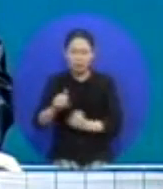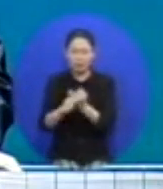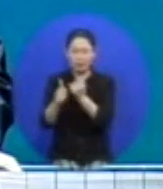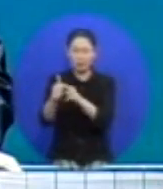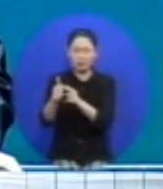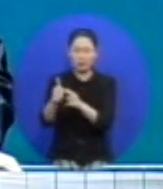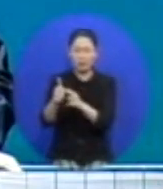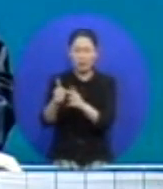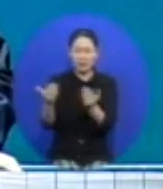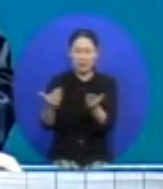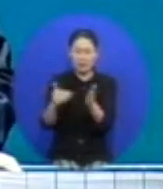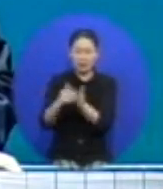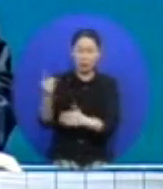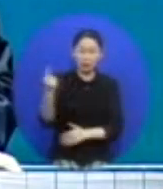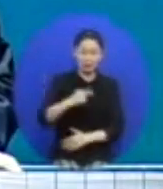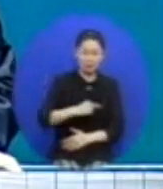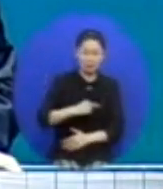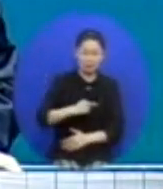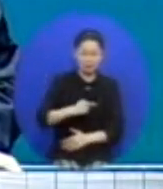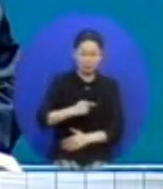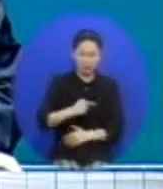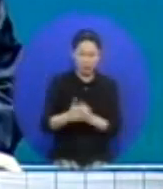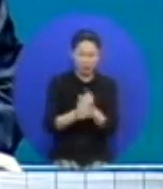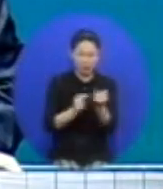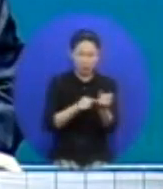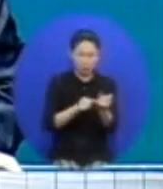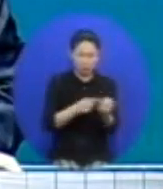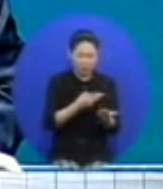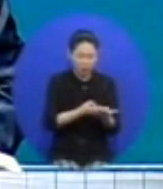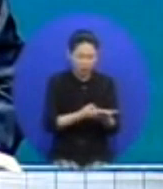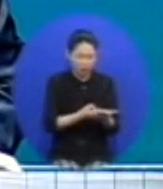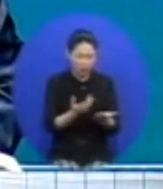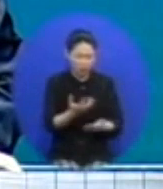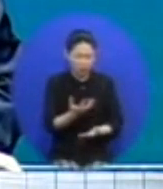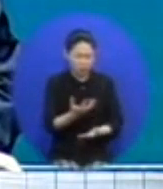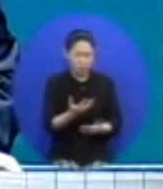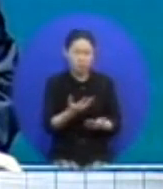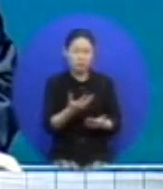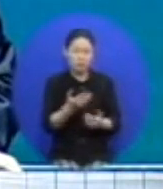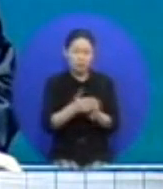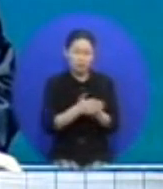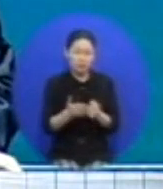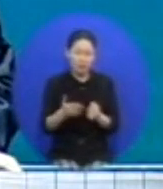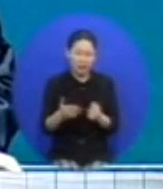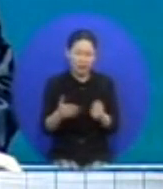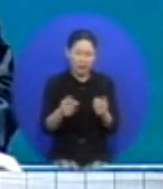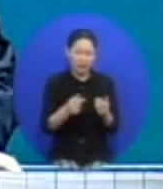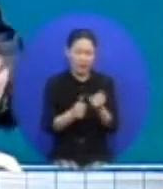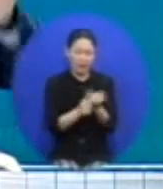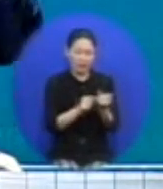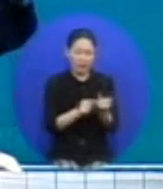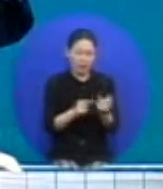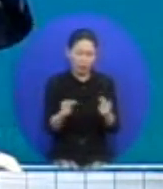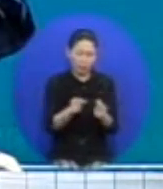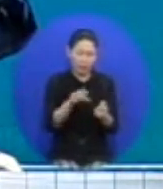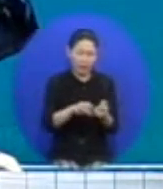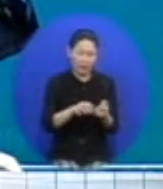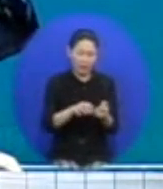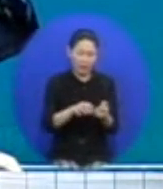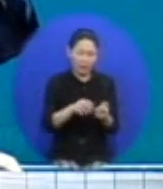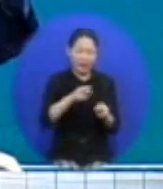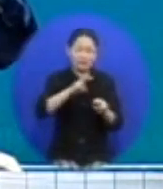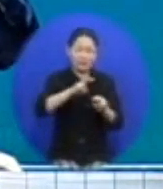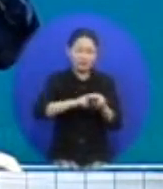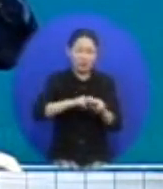왔습니다 남편이 들어와서 아내가 아파 누워있는 걸 보고 그리고는 아내의 옆에 앉아서 아 내 머리에 손 얹고